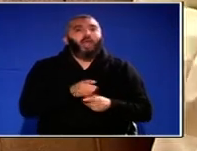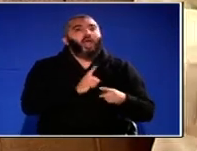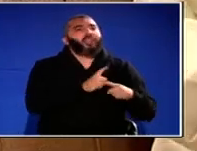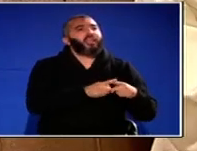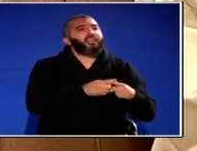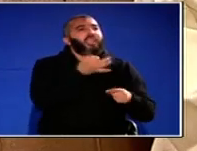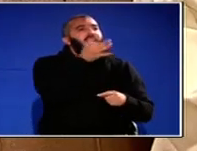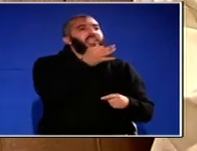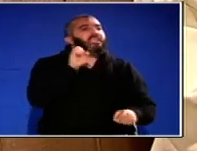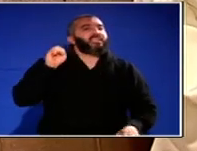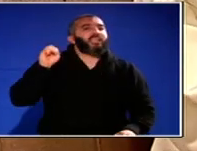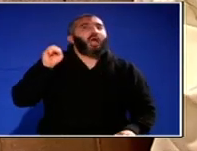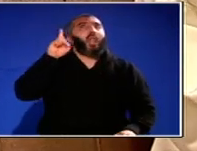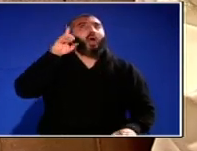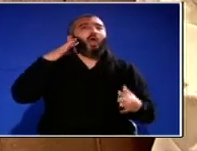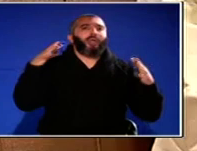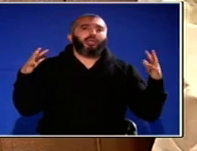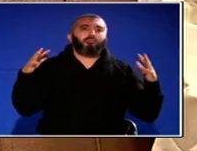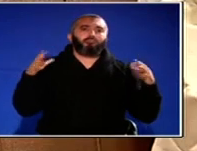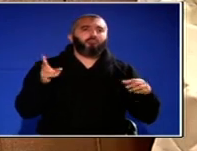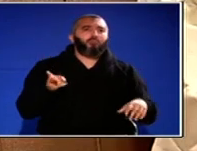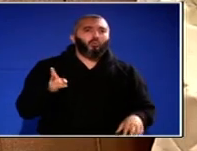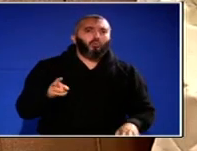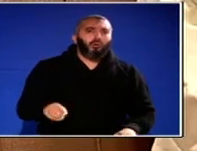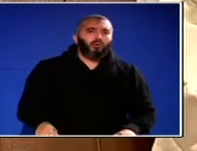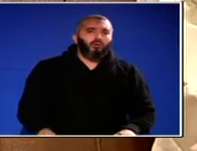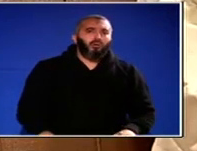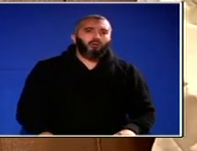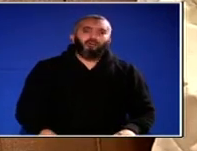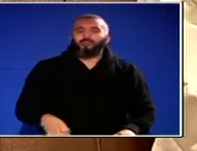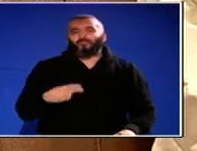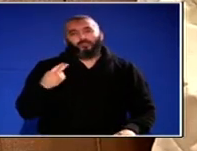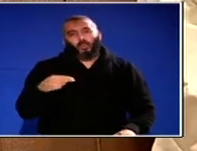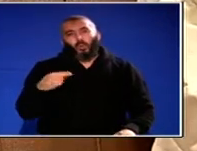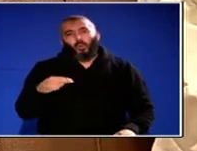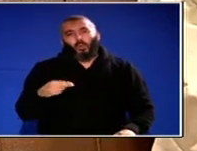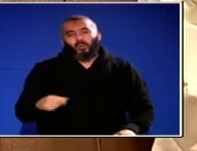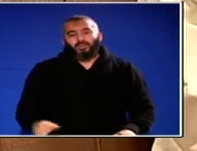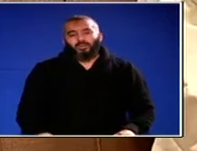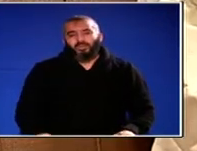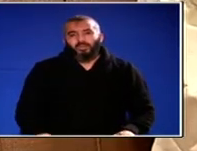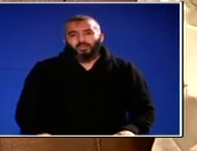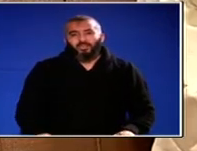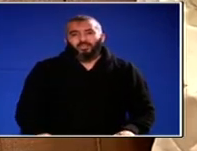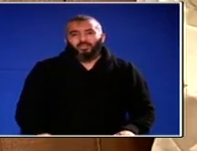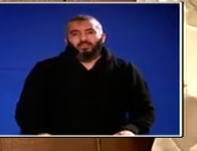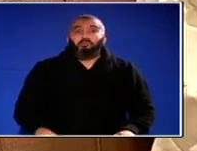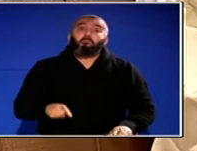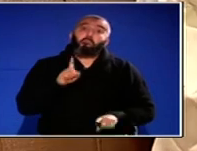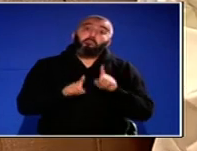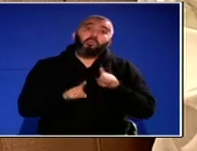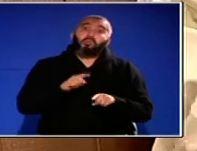الله العظيم؟ وبالتالي قضية التبديع فيها نوع من المبالغة. أي نعم، لعله لم